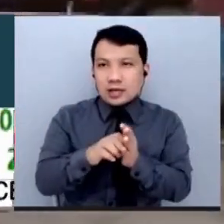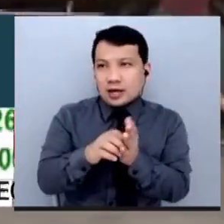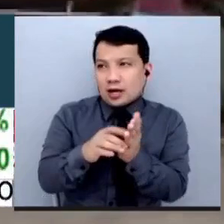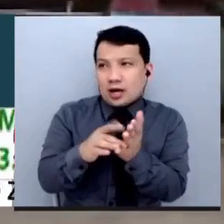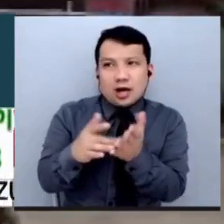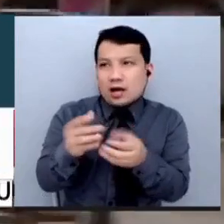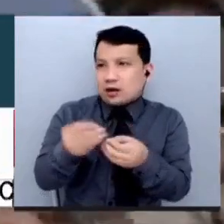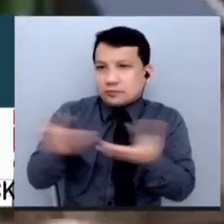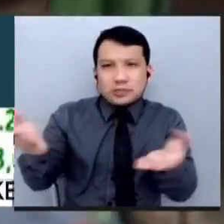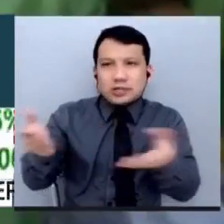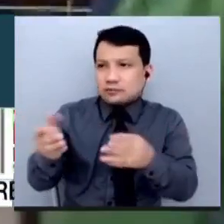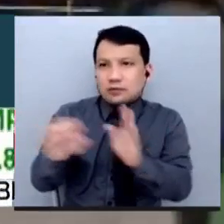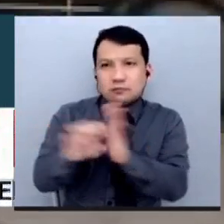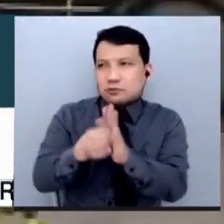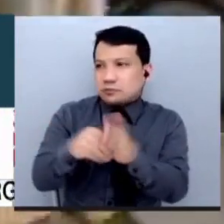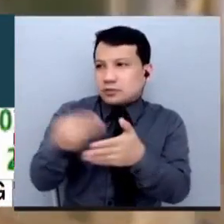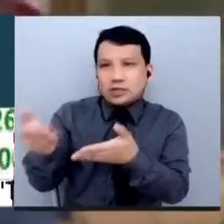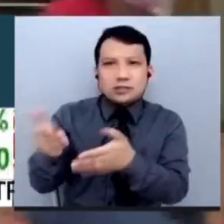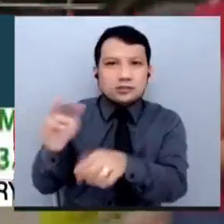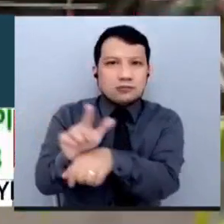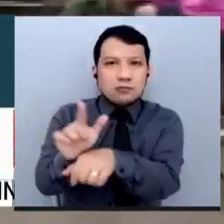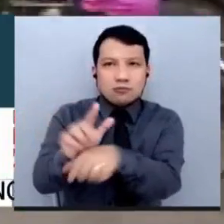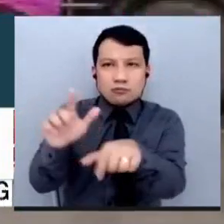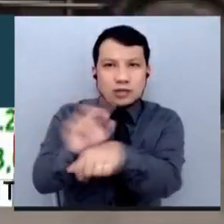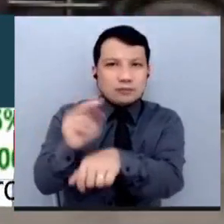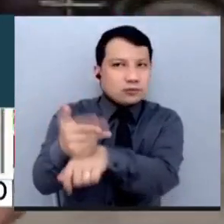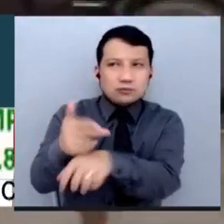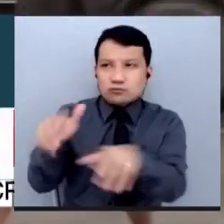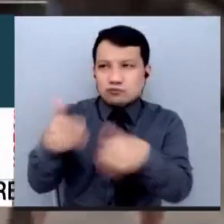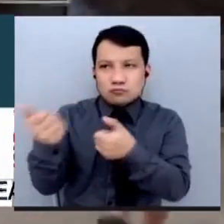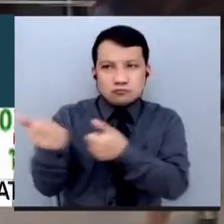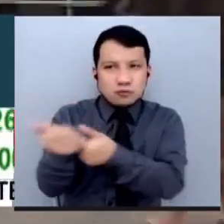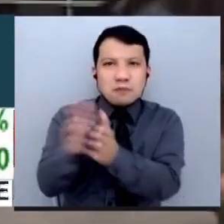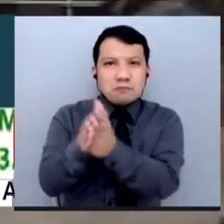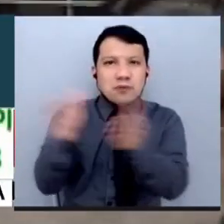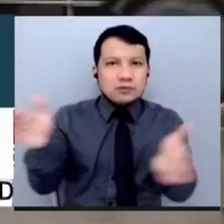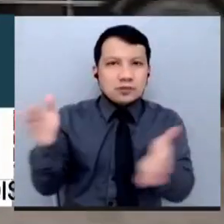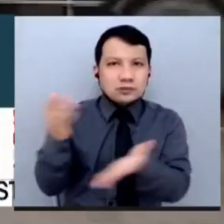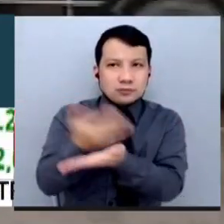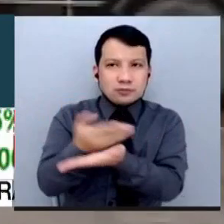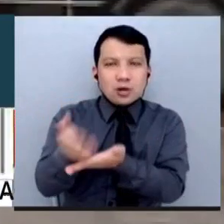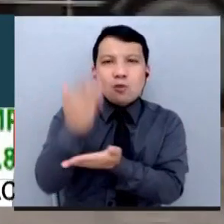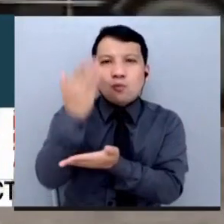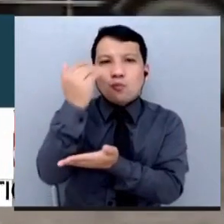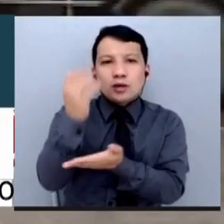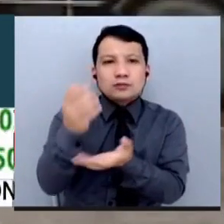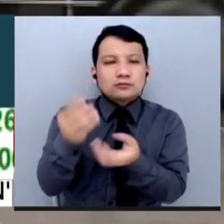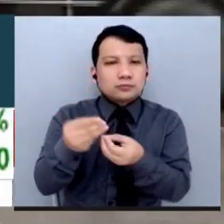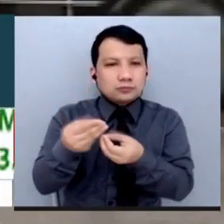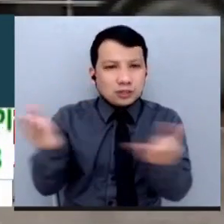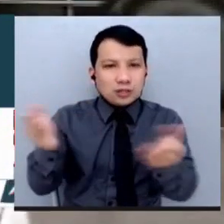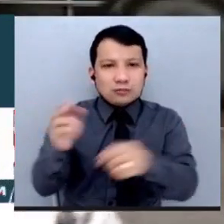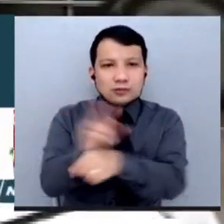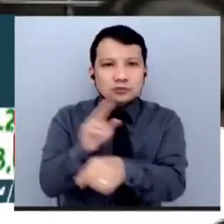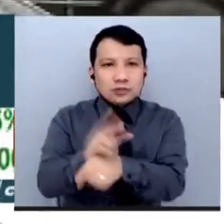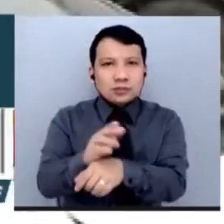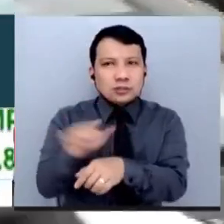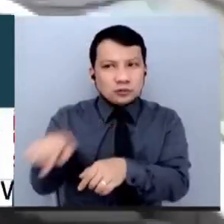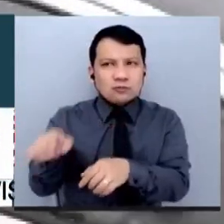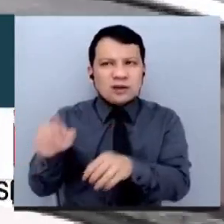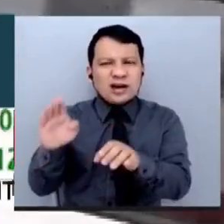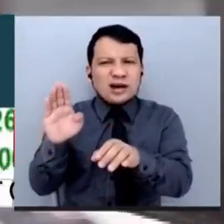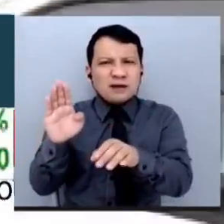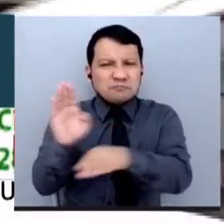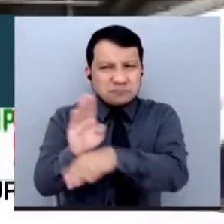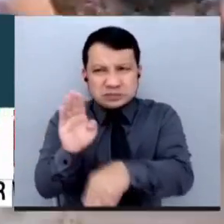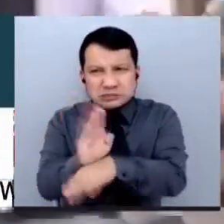assistance. Mas malaki mabibigay natin na tulong in general doon sa mga kailangan bumangon at kailangan manumbalik